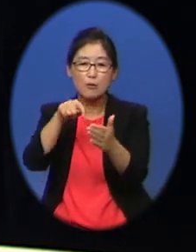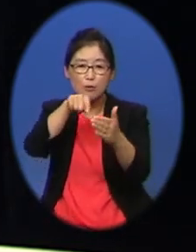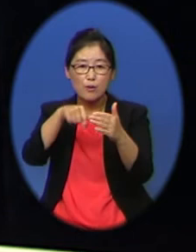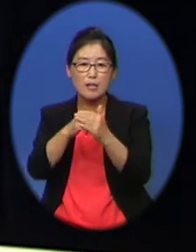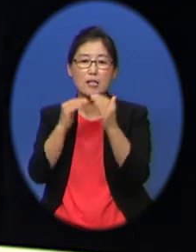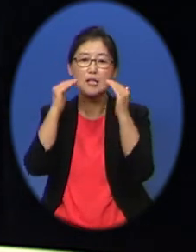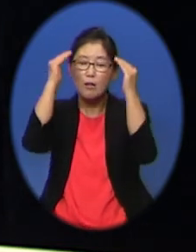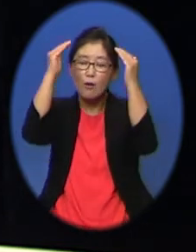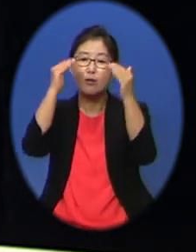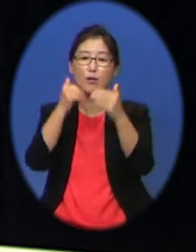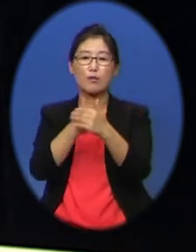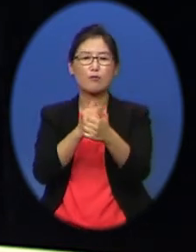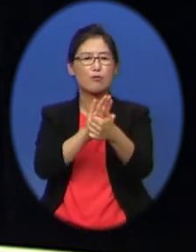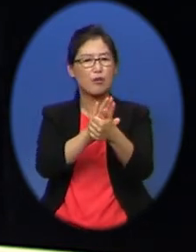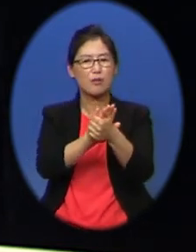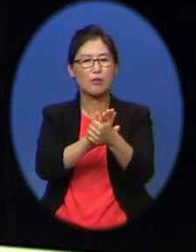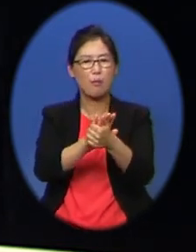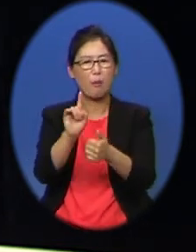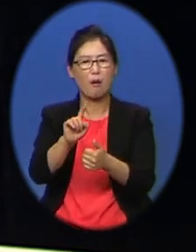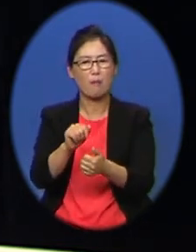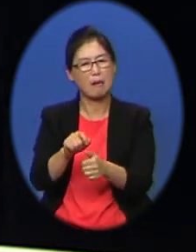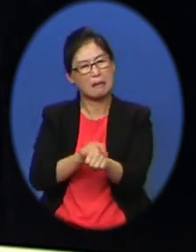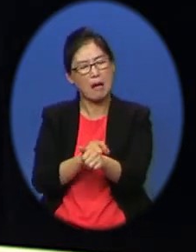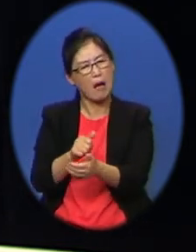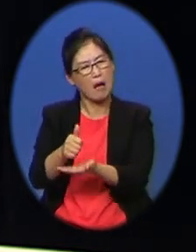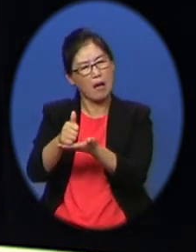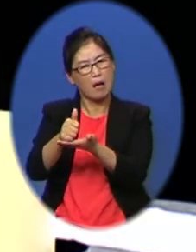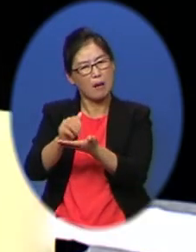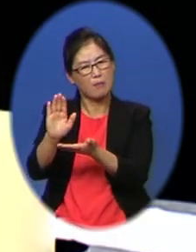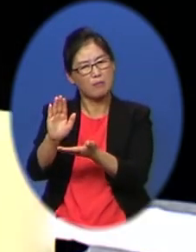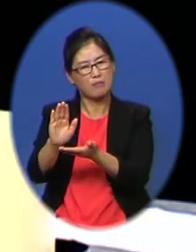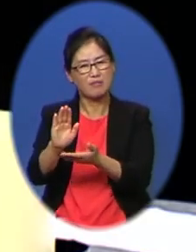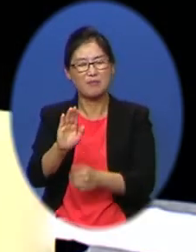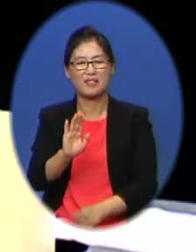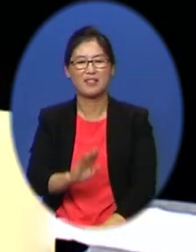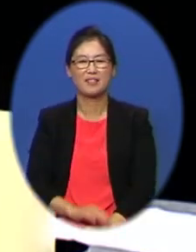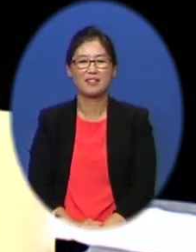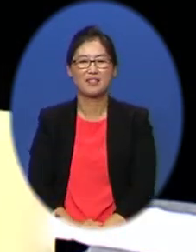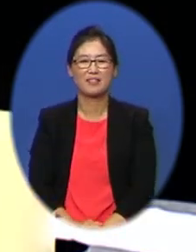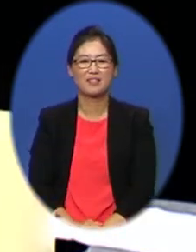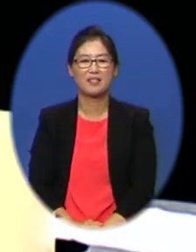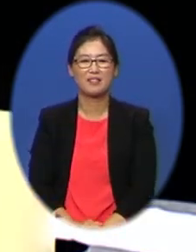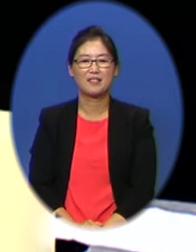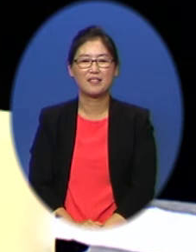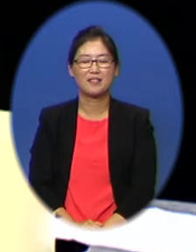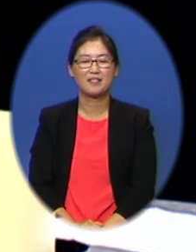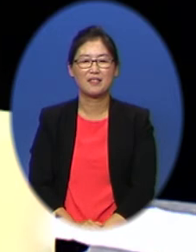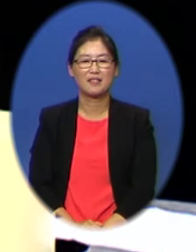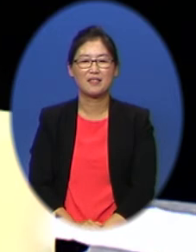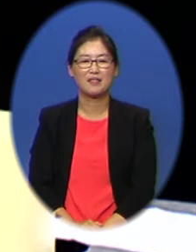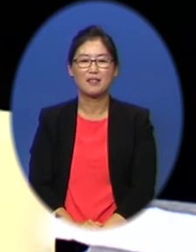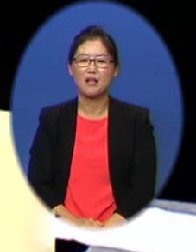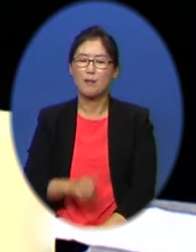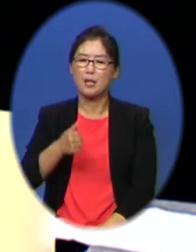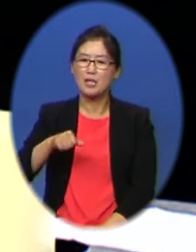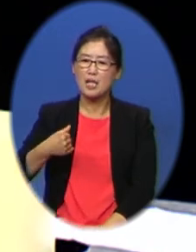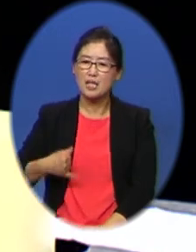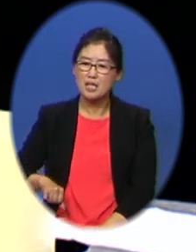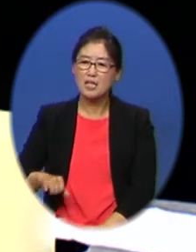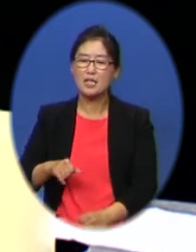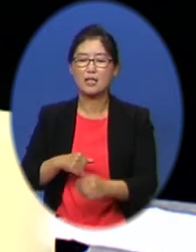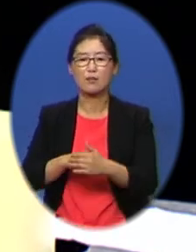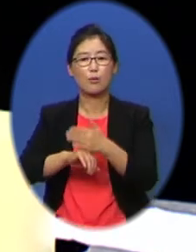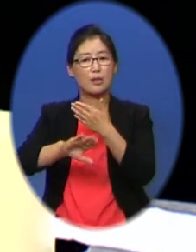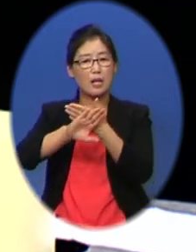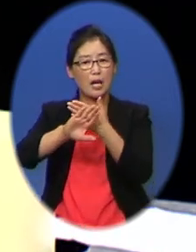이 어르신께 권하고 싶은 제도는 아닌 것 같습니다. 자, 그렇다면 좀 더 나가서 나는 자식이나